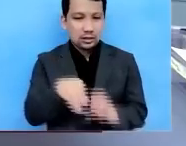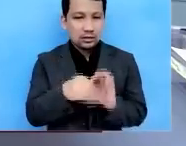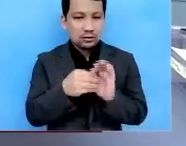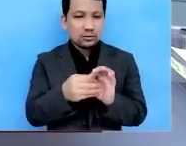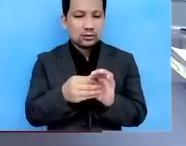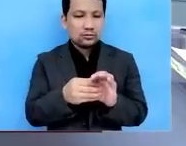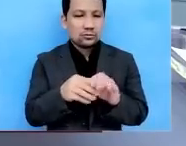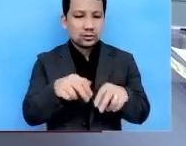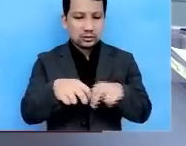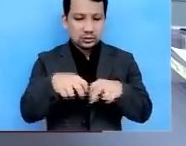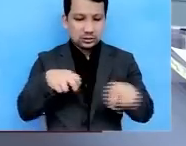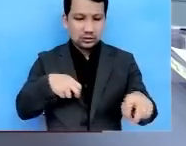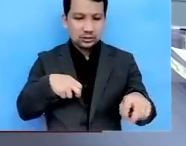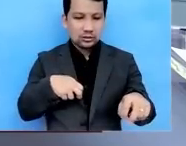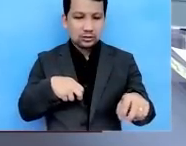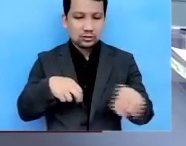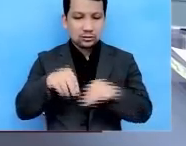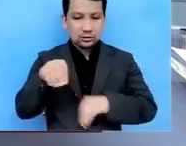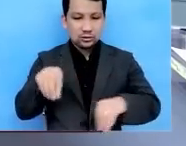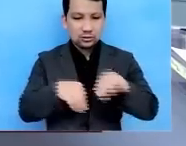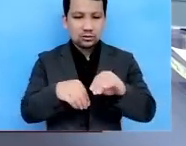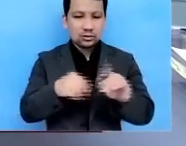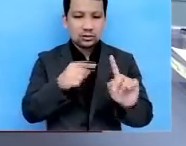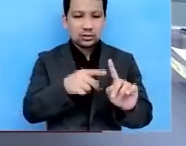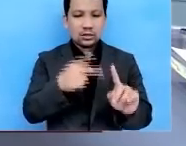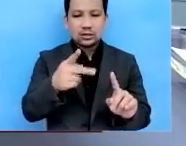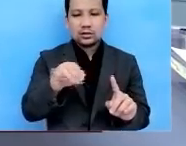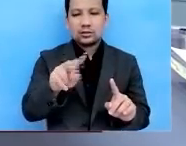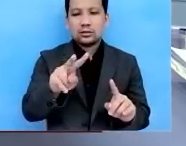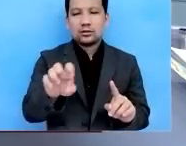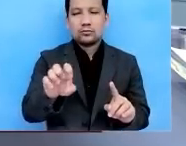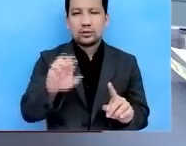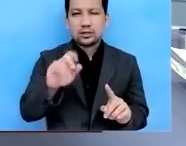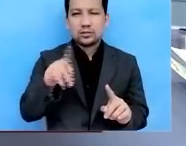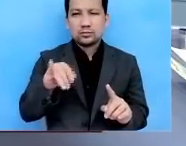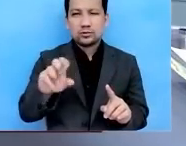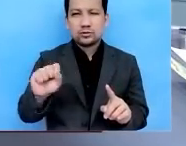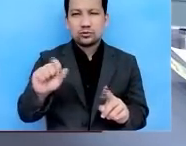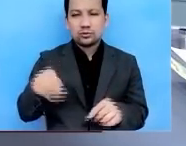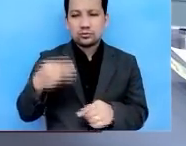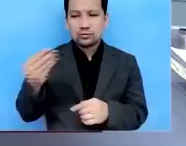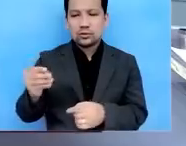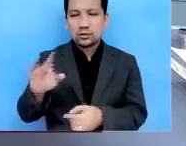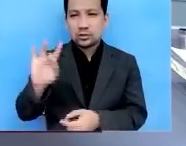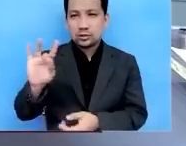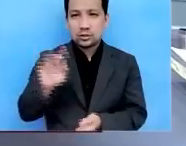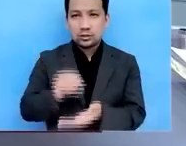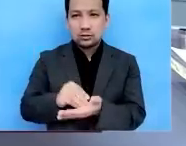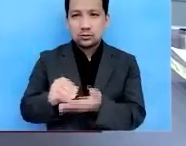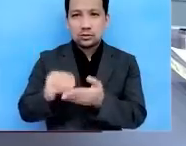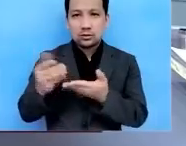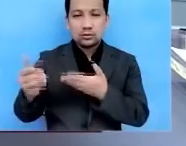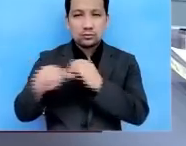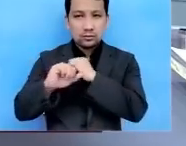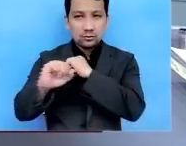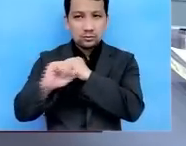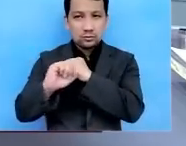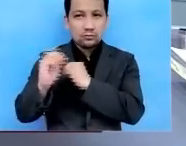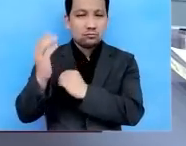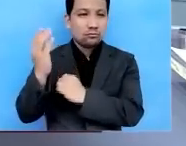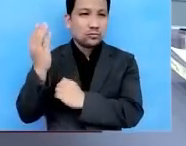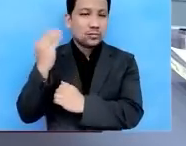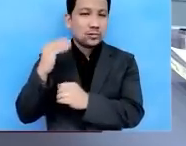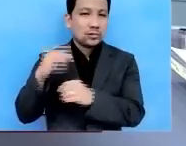kanyang pahayag. Si Kerwin Espinosa rin, dating nagsabing nagbigay siya ng 8 milyong piso para sa kampanya ni De Lima, inatras